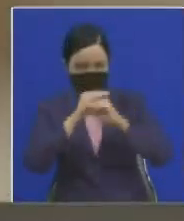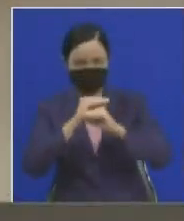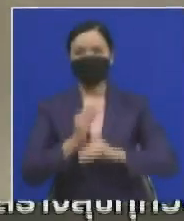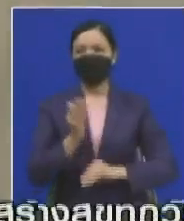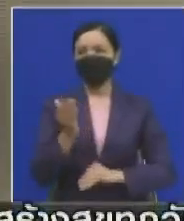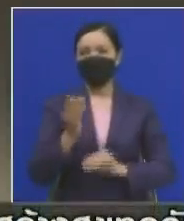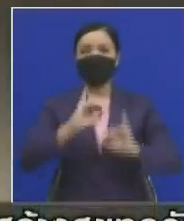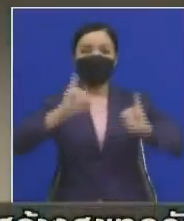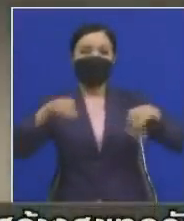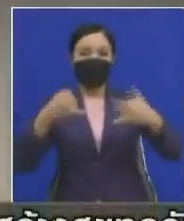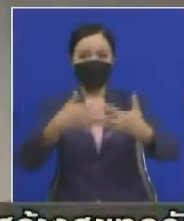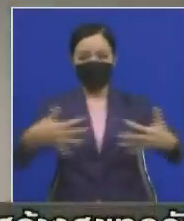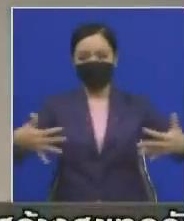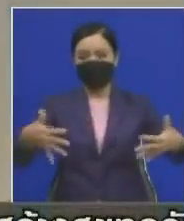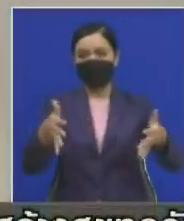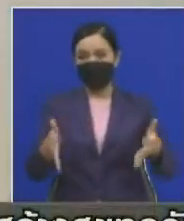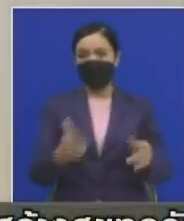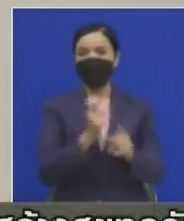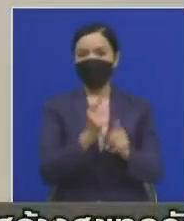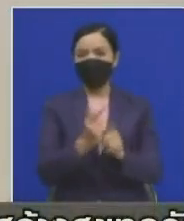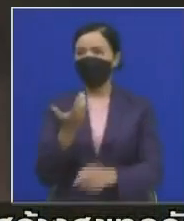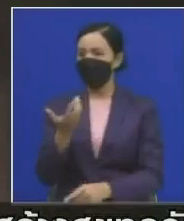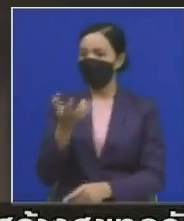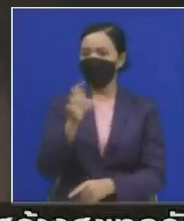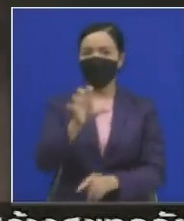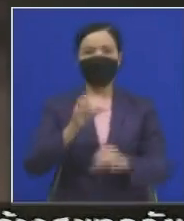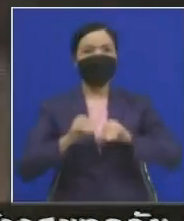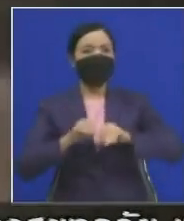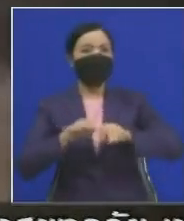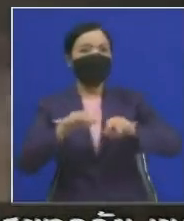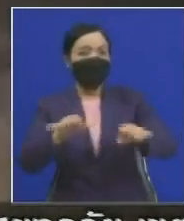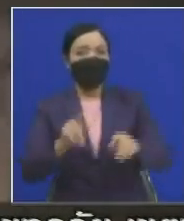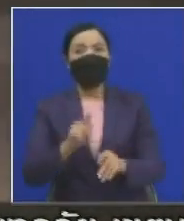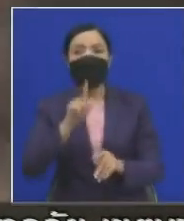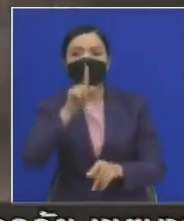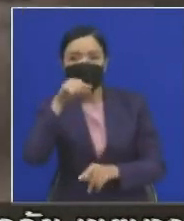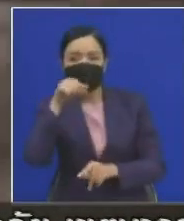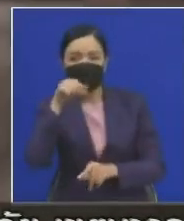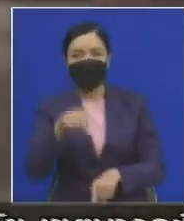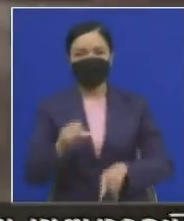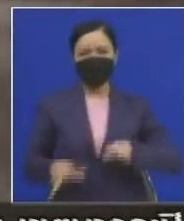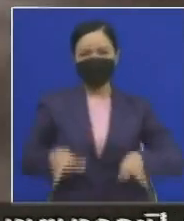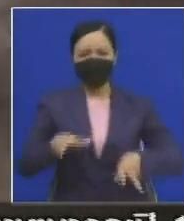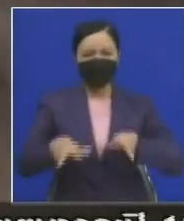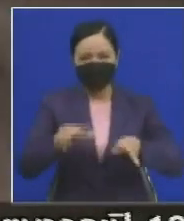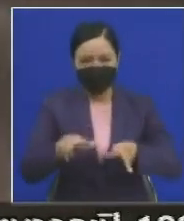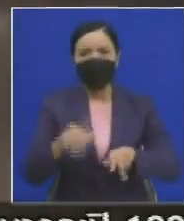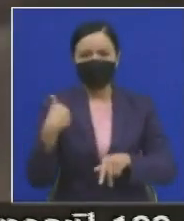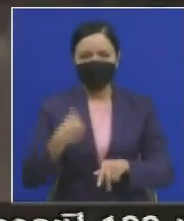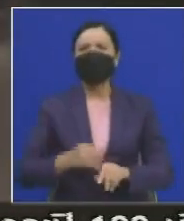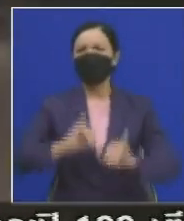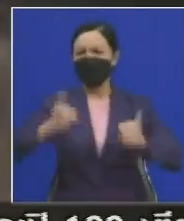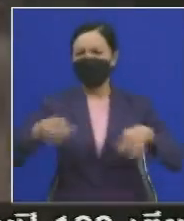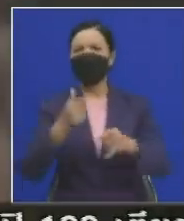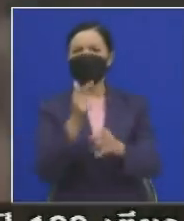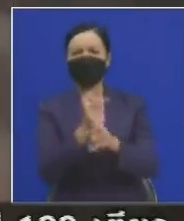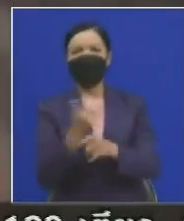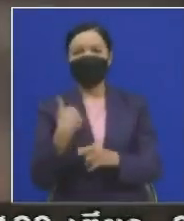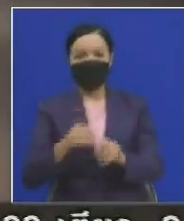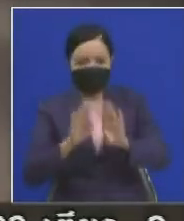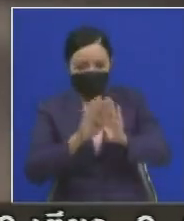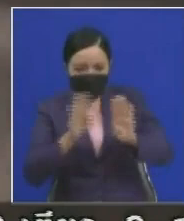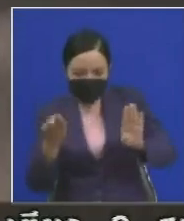นเจาของฟารม gingerันนี้เป็adasที่มเจาของแต่w yangturอ